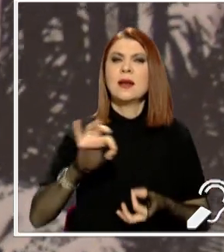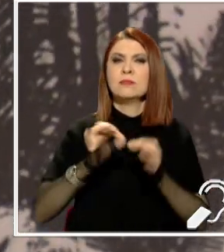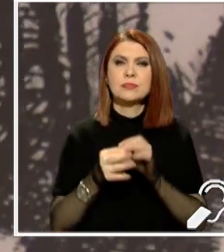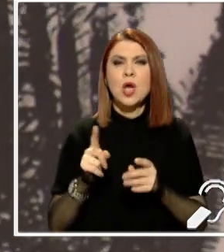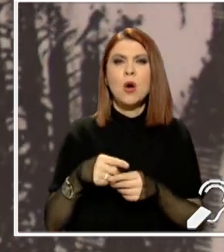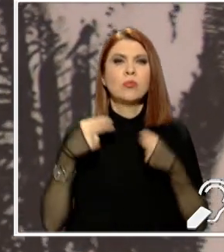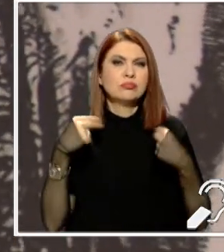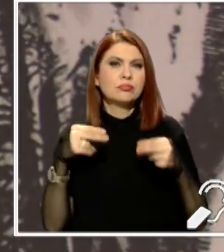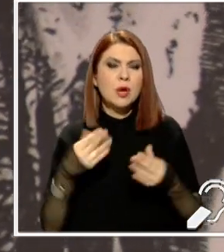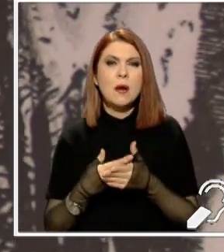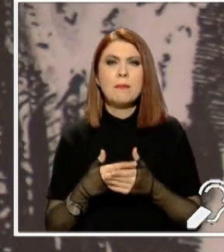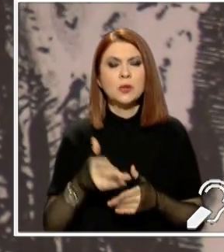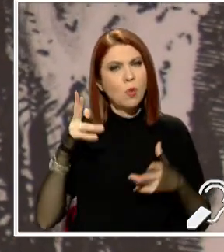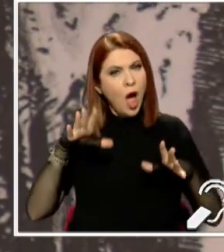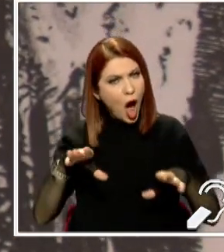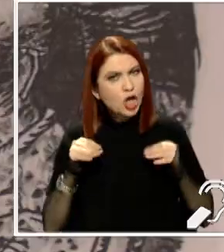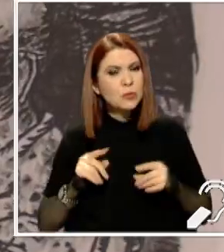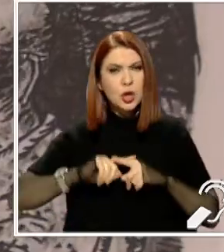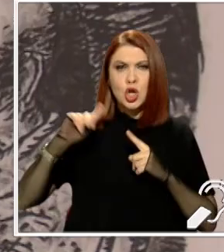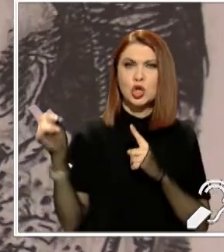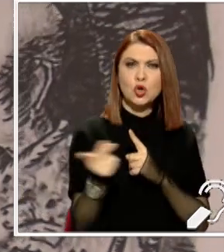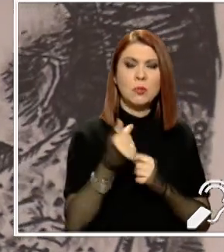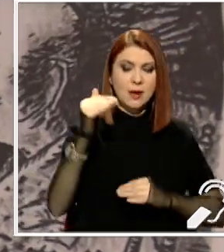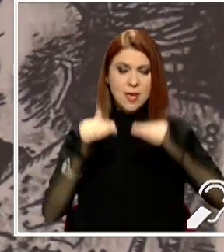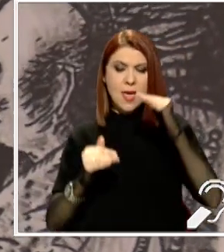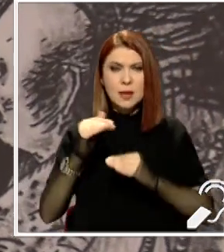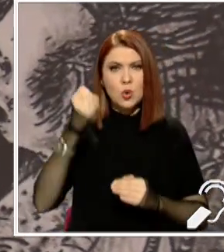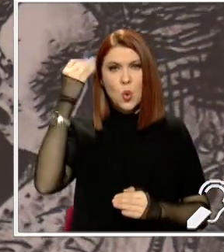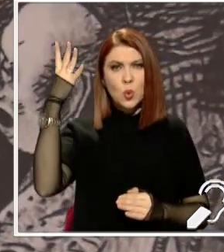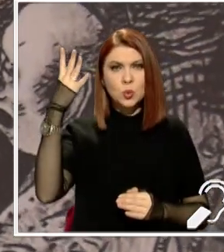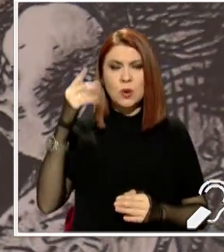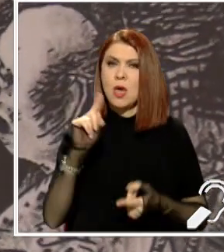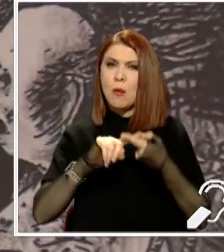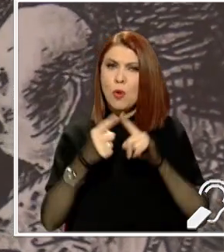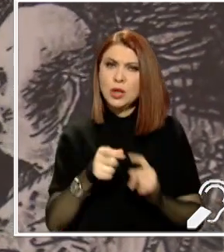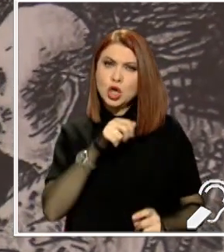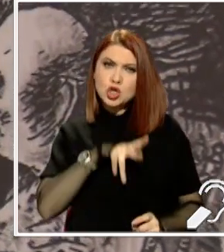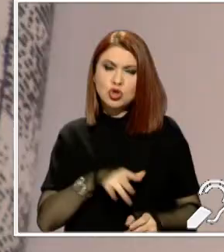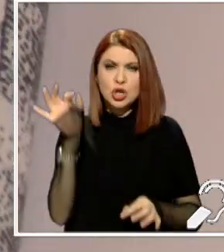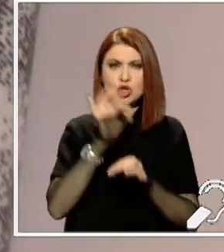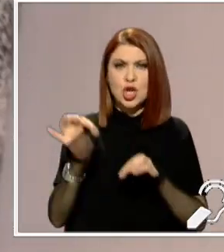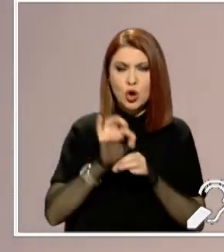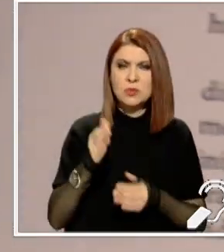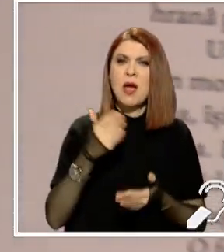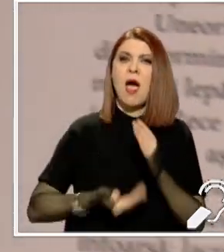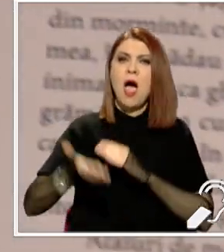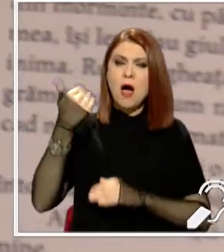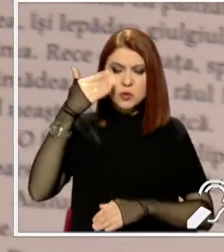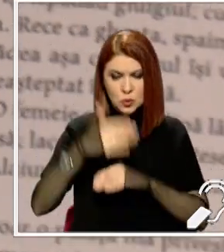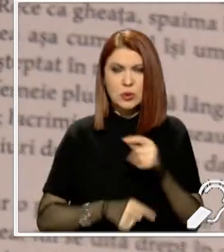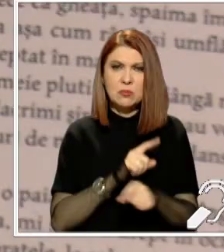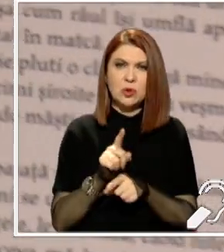constituie o pledoarie pentru toleranță, într-o lume al cărui echilibru cultural, politic, social și economic a fost, în ultima